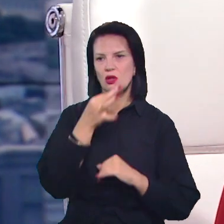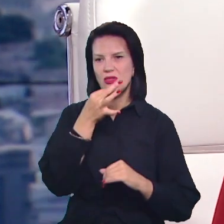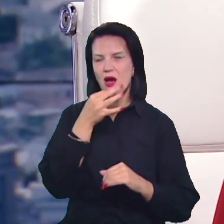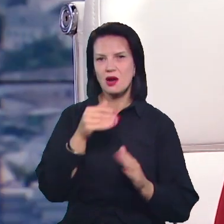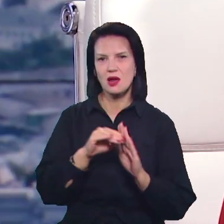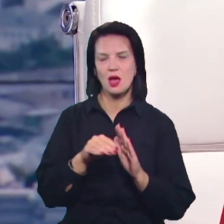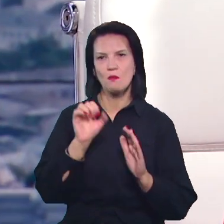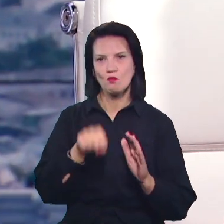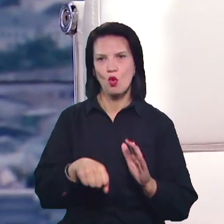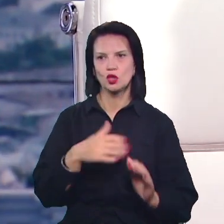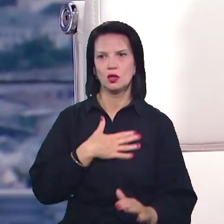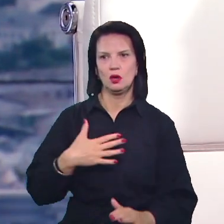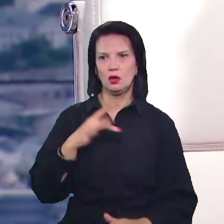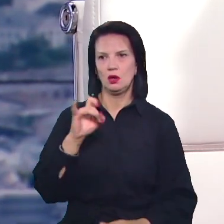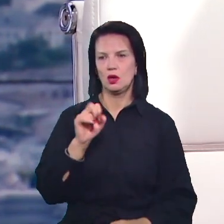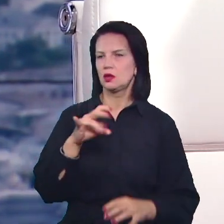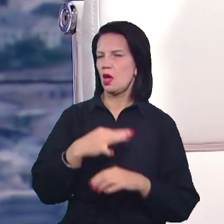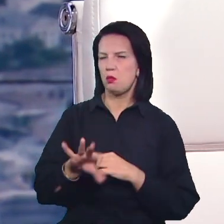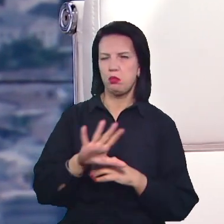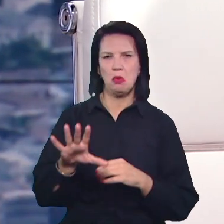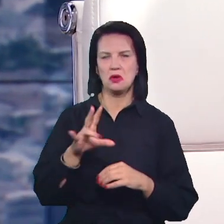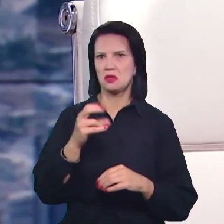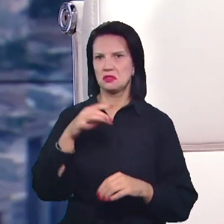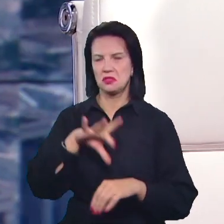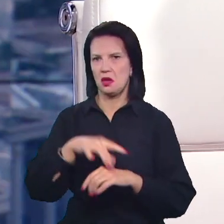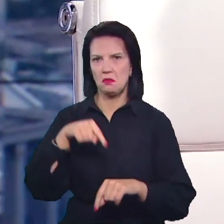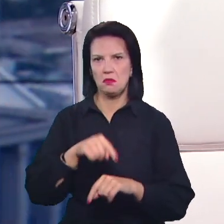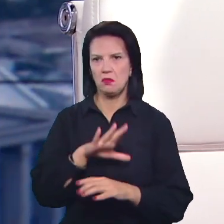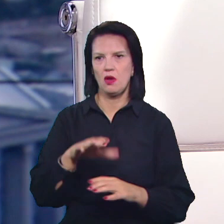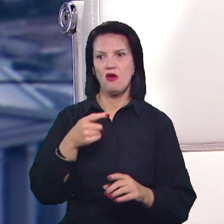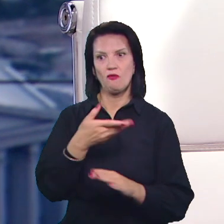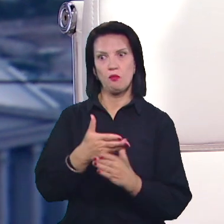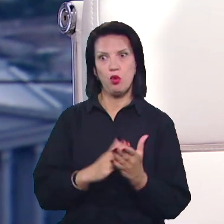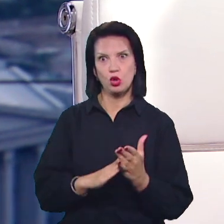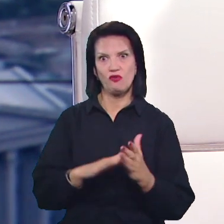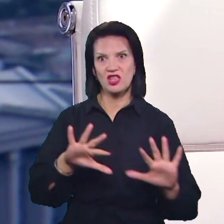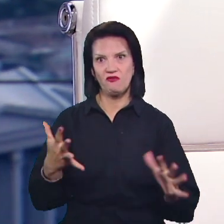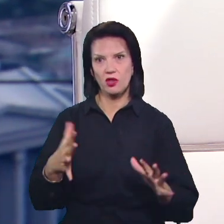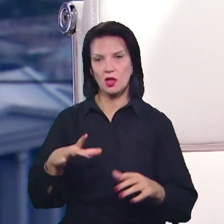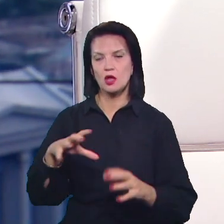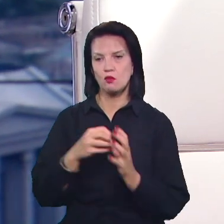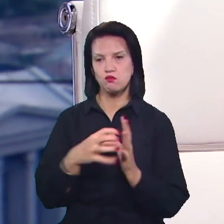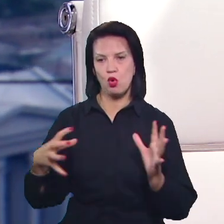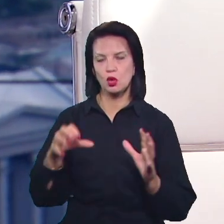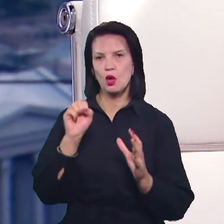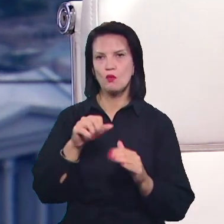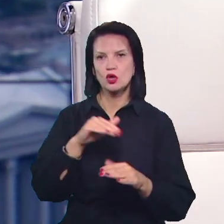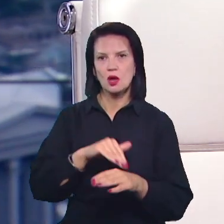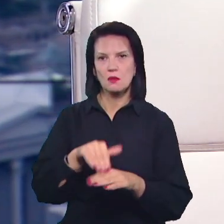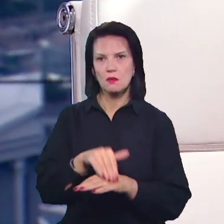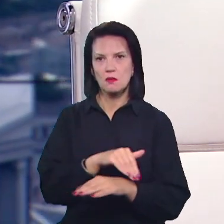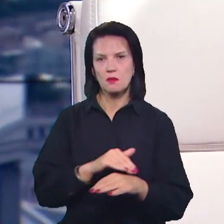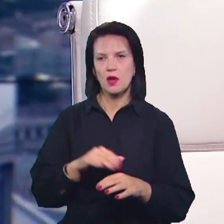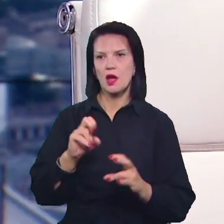грудей може не викликати ані болю, ані симптомів. Однак в половині випадків пухлину можна визначити на дотик, ще на стадіях, коли її